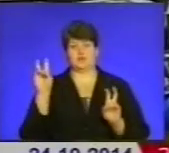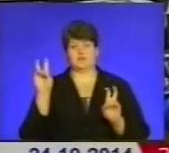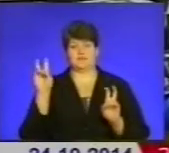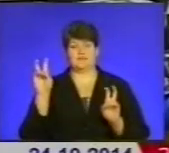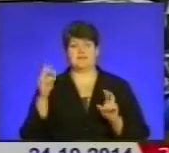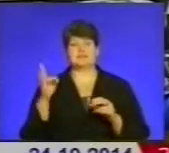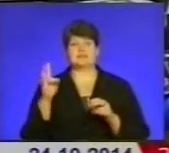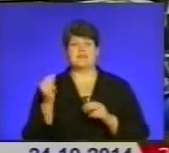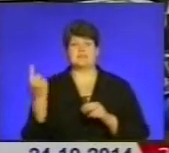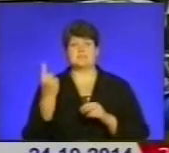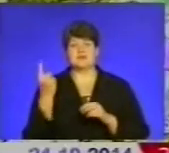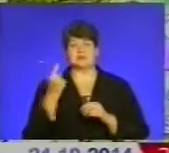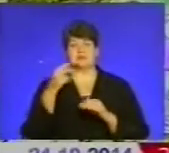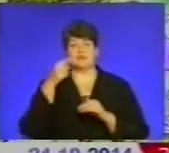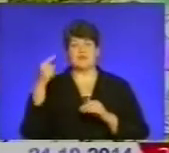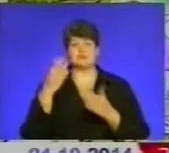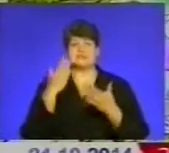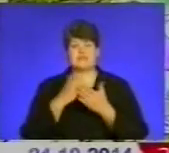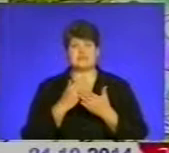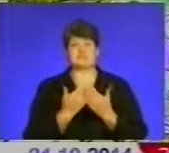першому поверсі є виставка